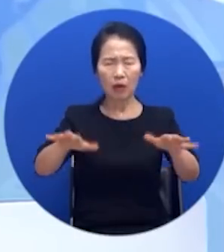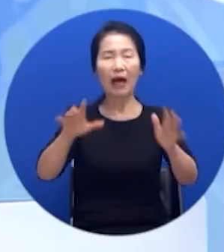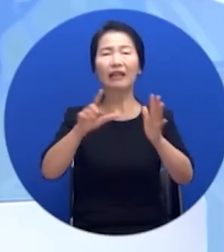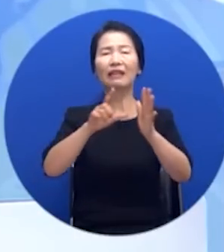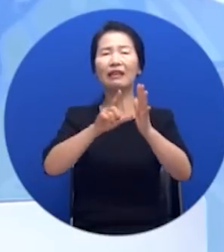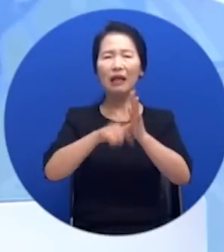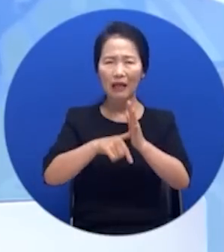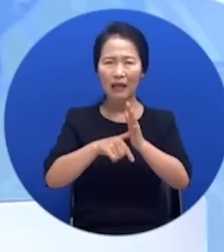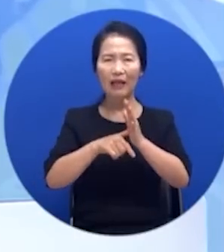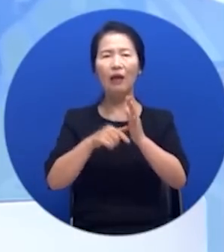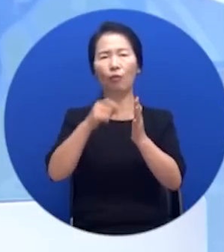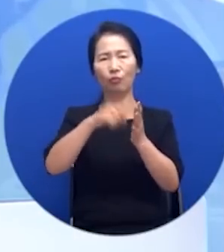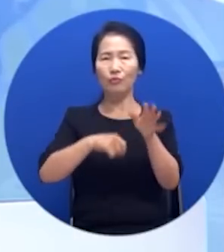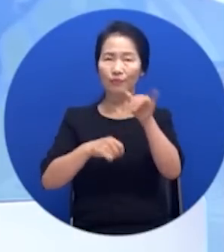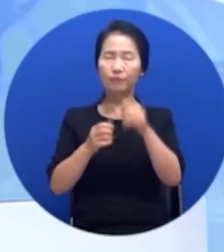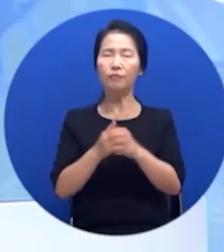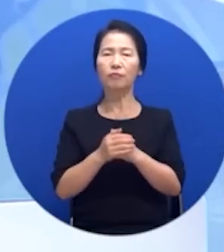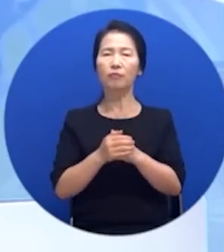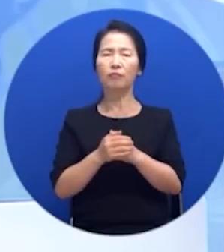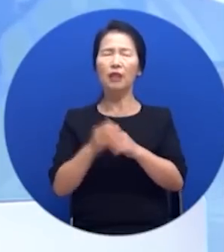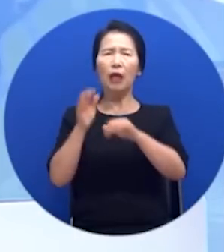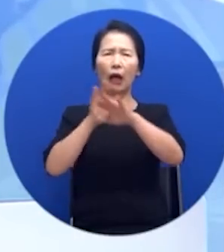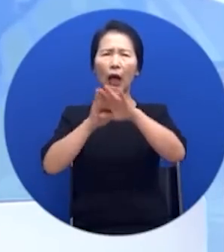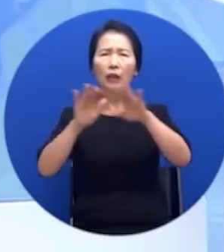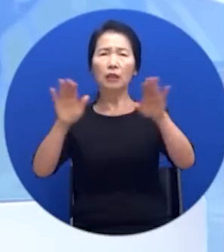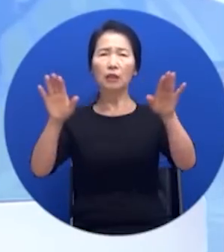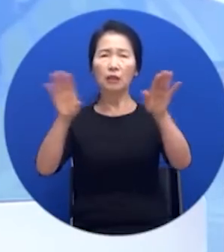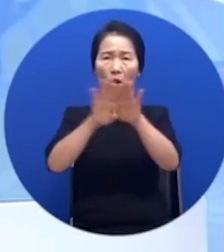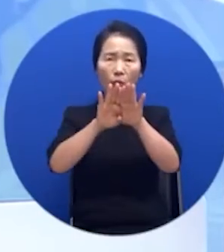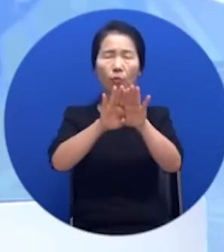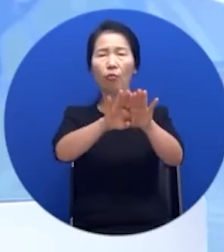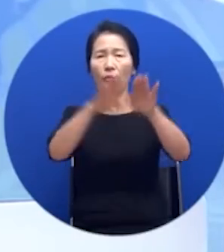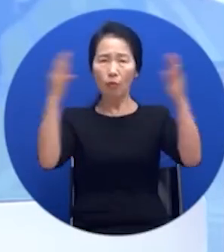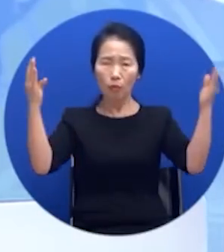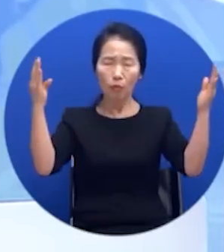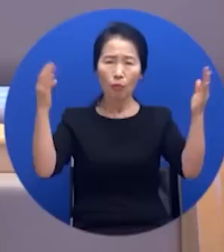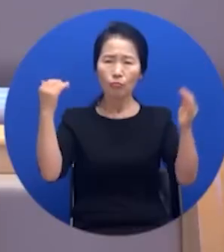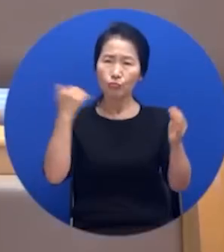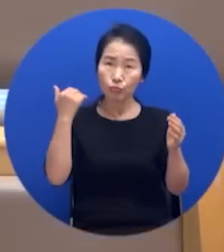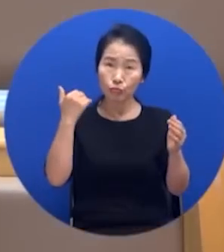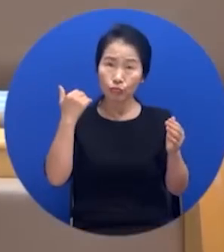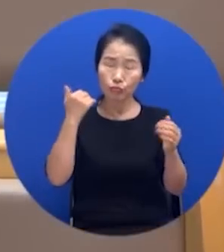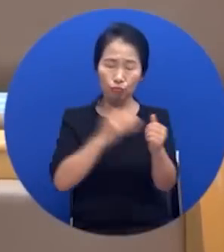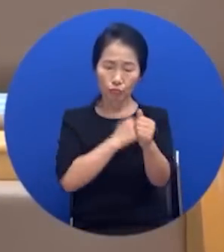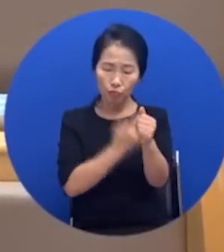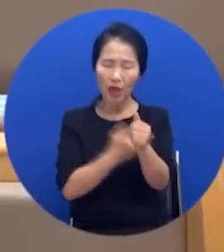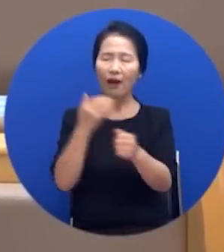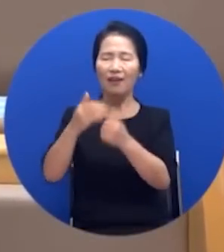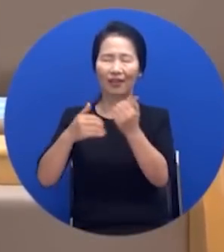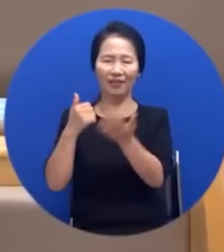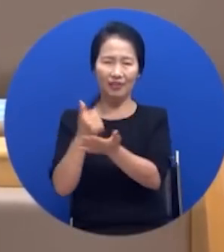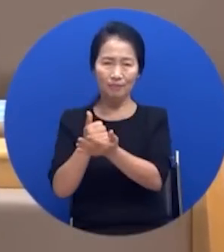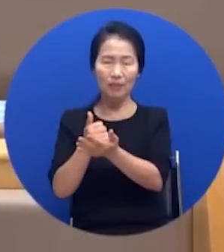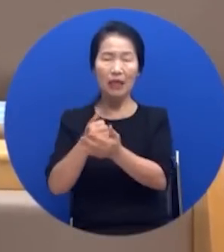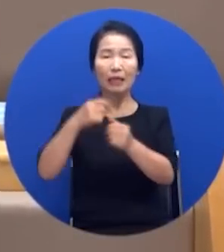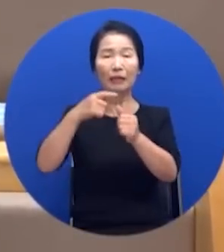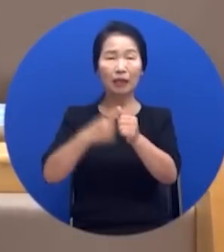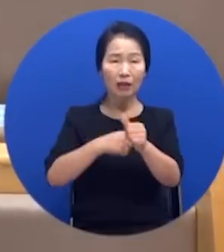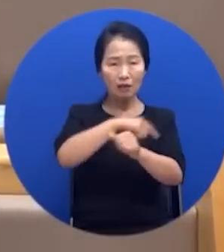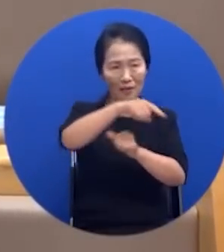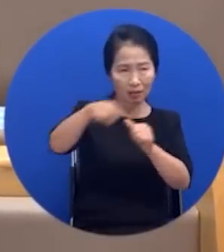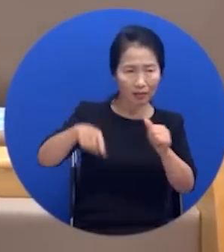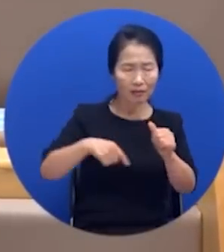라고 기록하고 있습니다. 여기 하늘문을 열고 닫으시는 분이 누구냐? 하나님이시라고 말합니다. 자연을 움직이는 분이